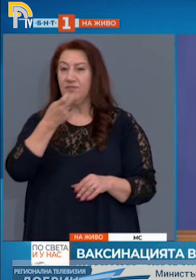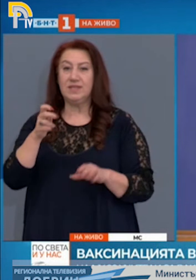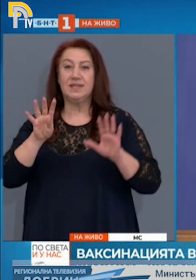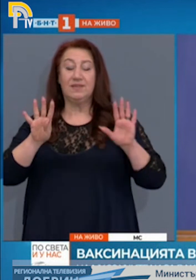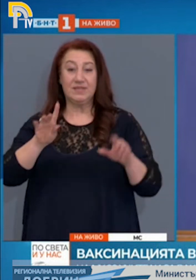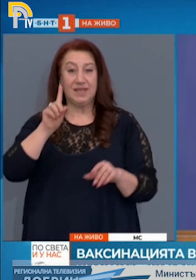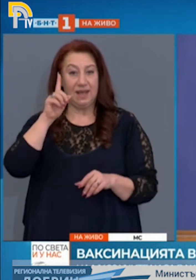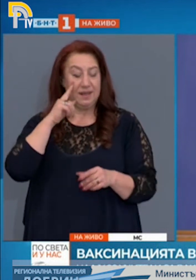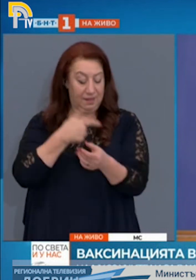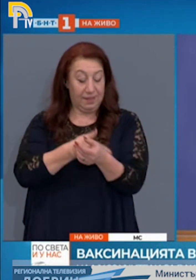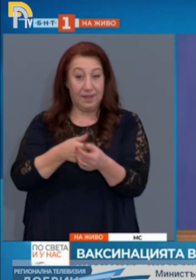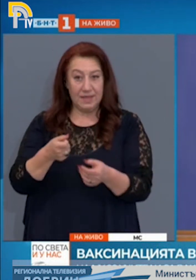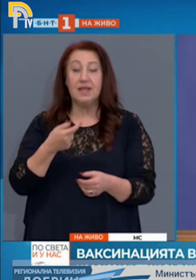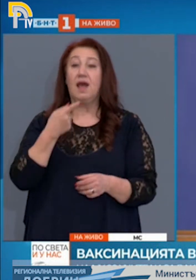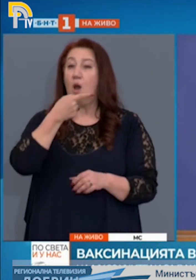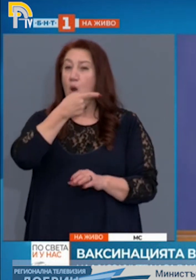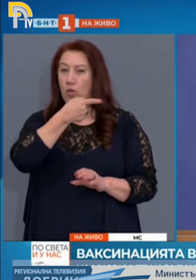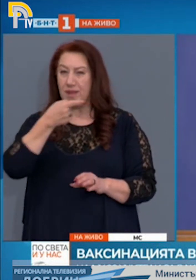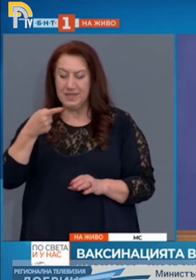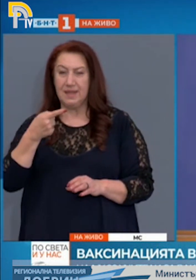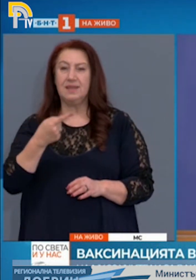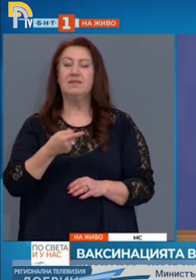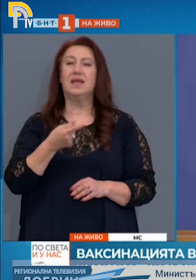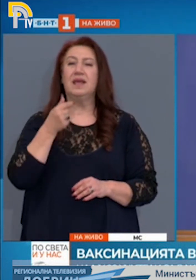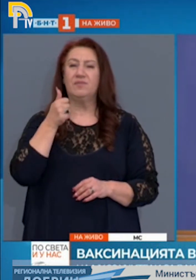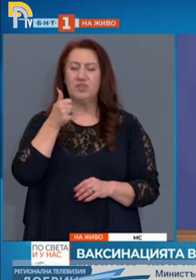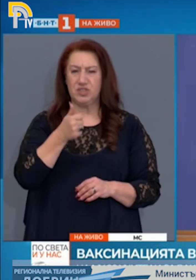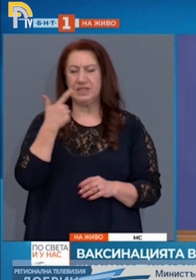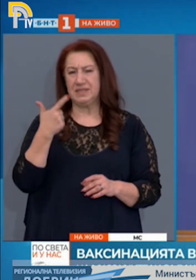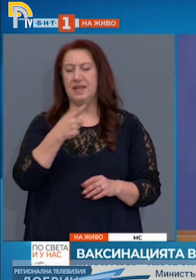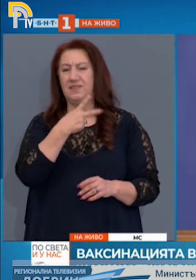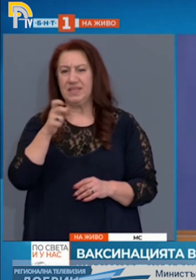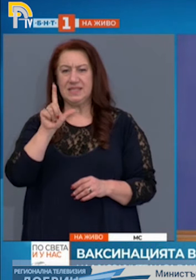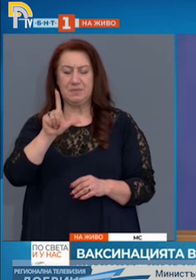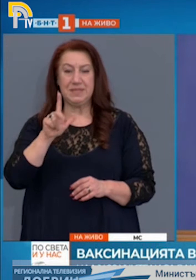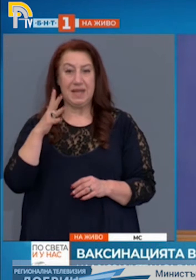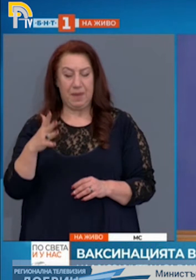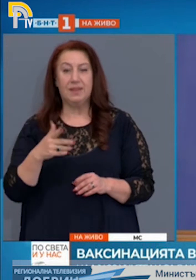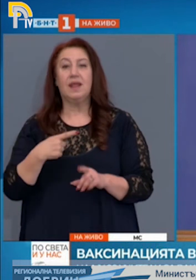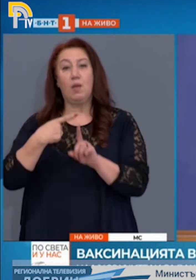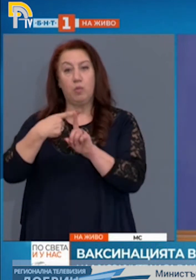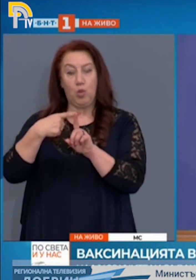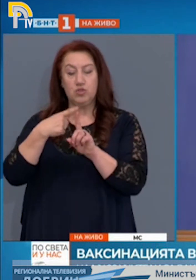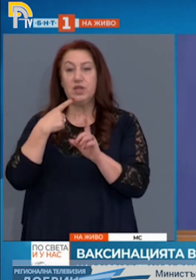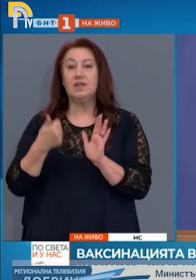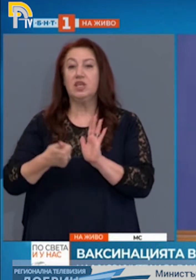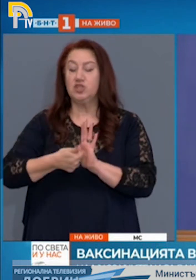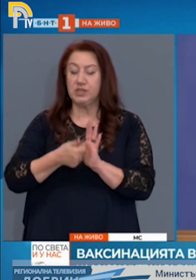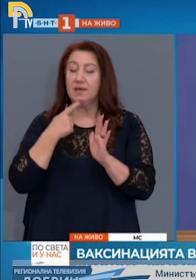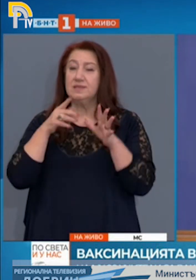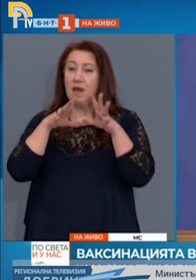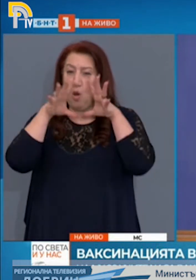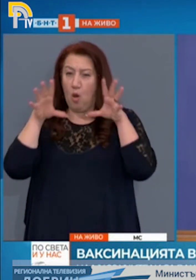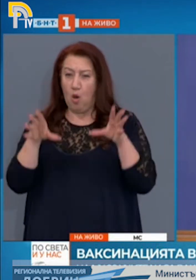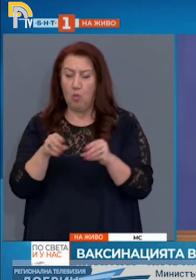теста, от тях отрицателните са 6,275, положителните са 16 или общо са